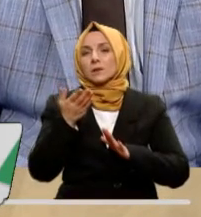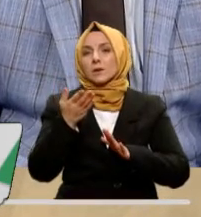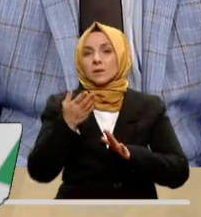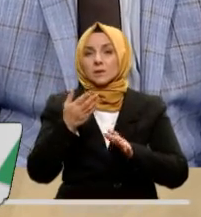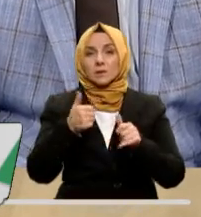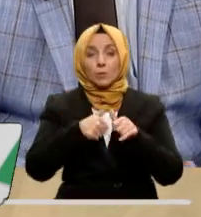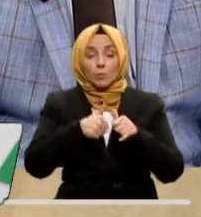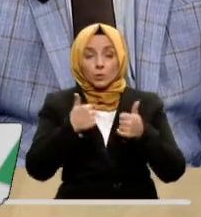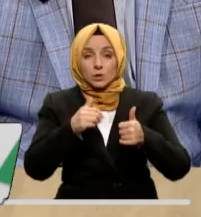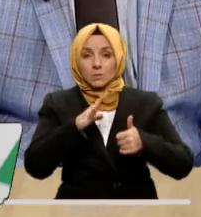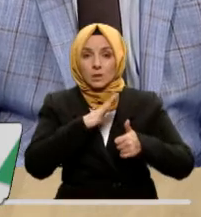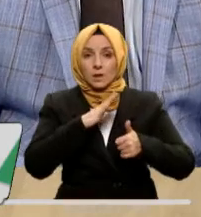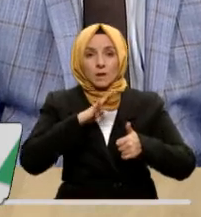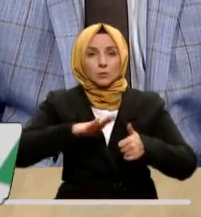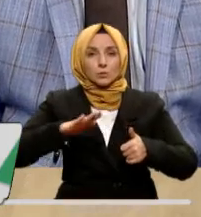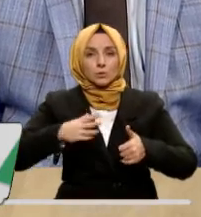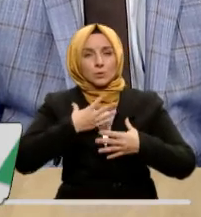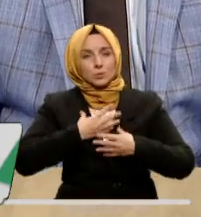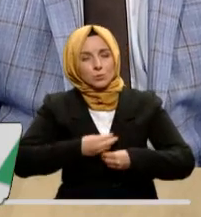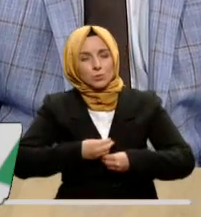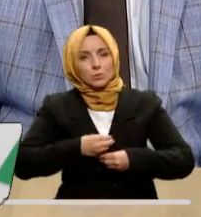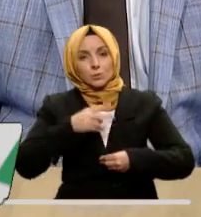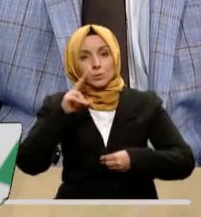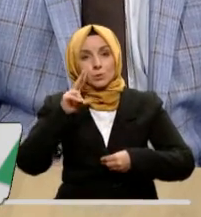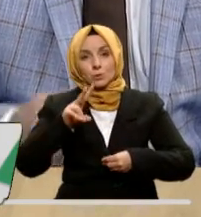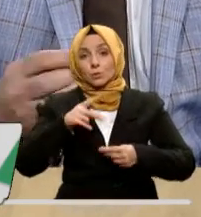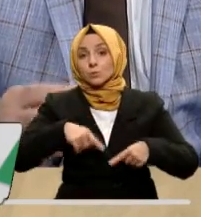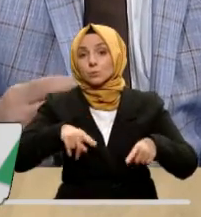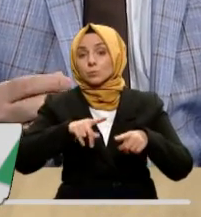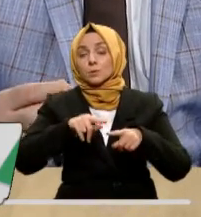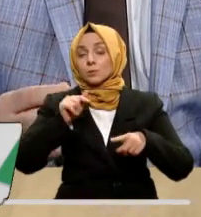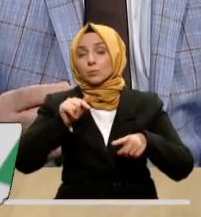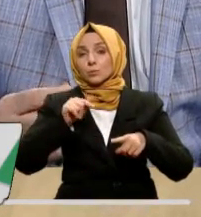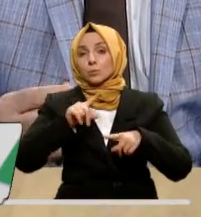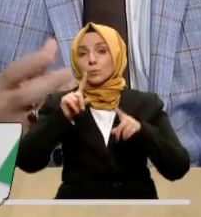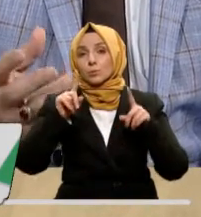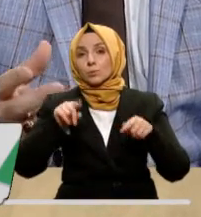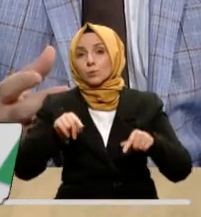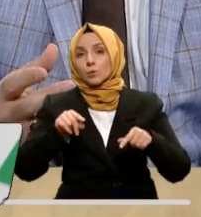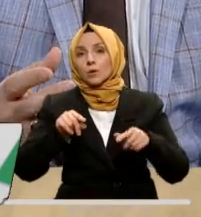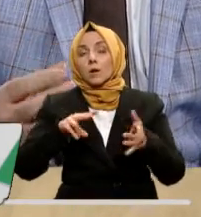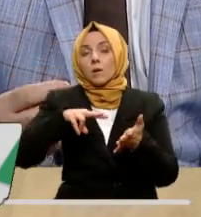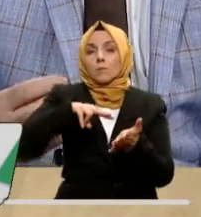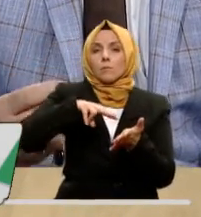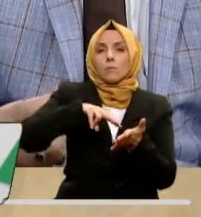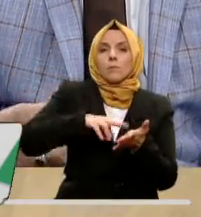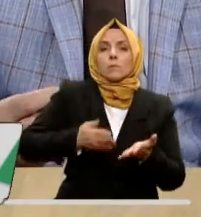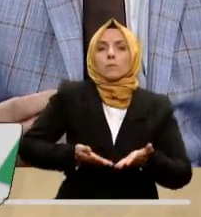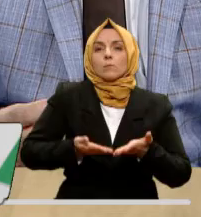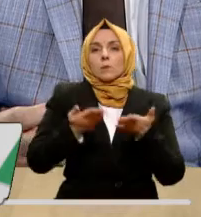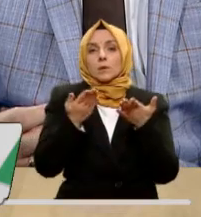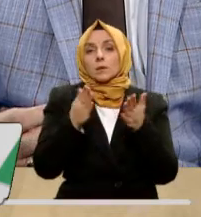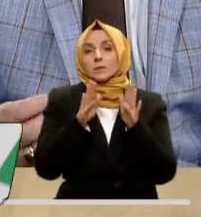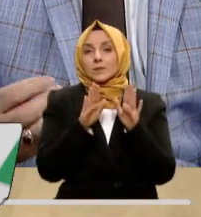dağıldığını görüyoruz çocukların mağdur olduğunu görüyoruz biz bu Kurumu ayakta tutabilmek için Diyanet